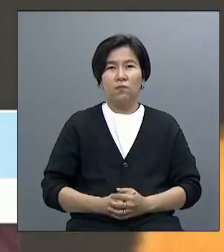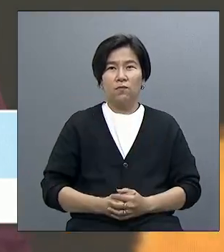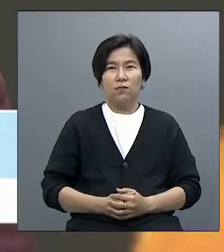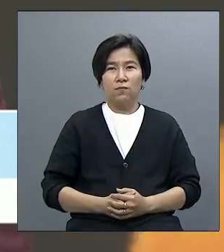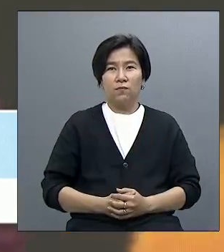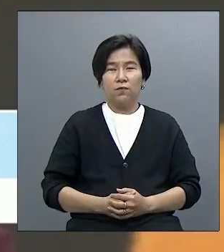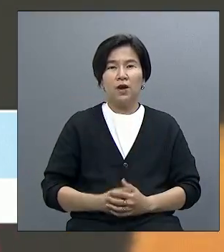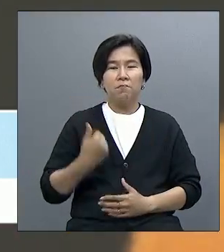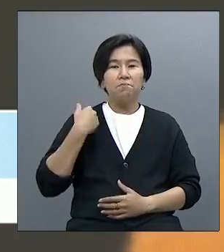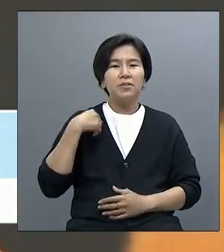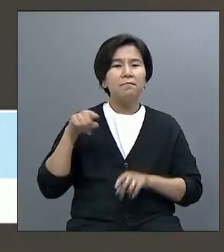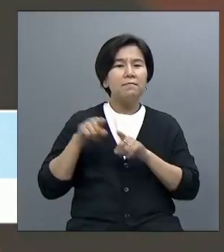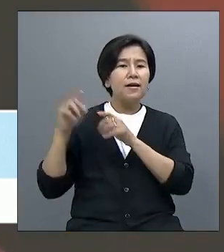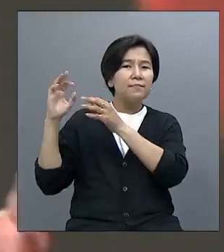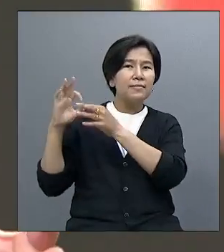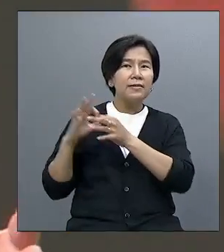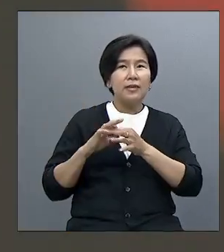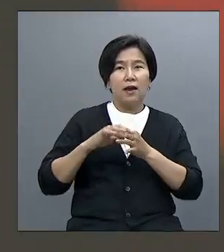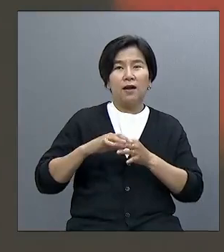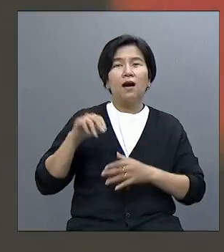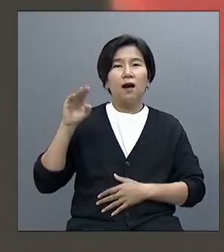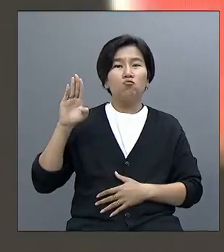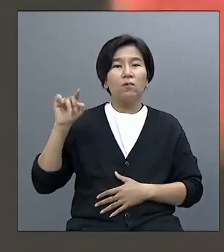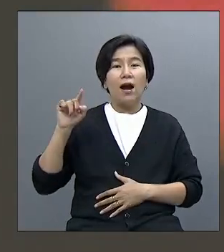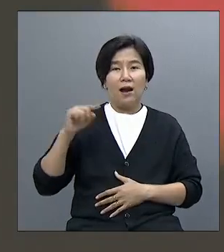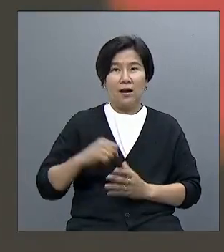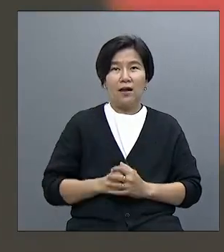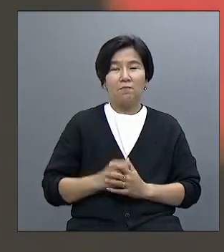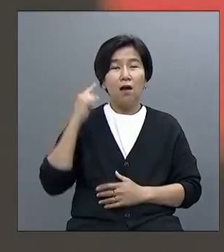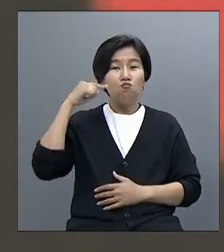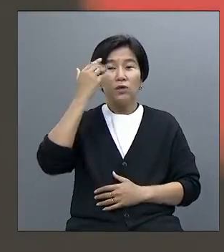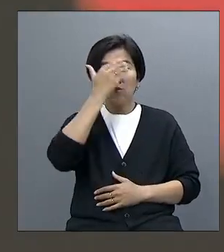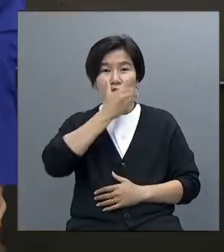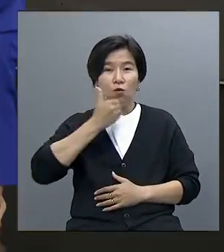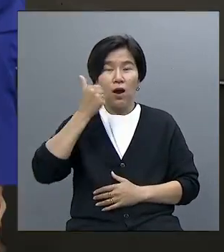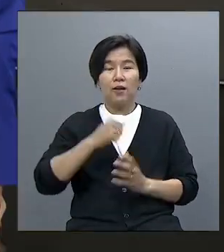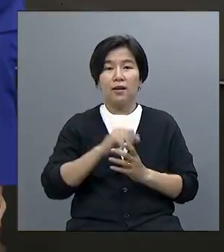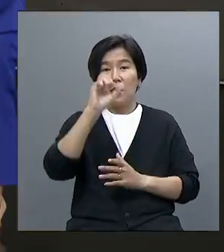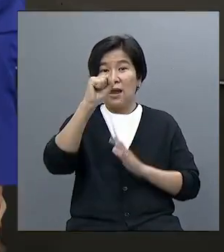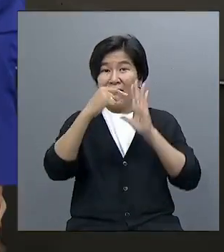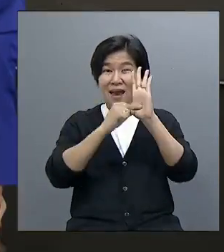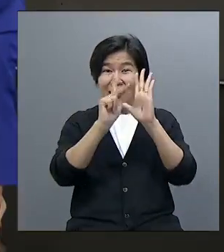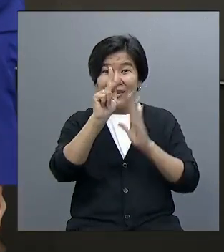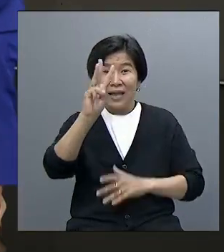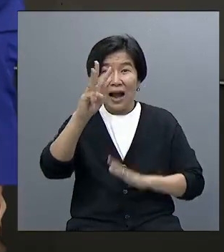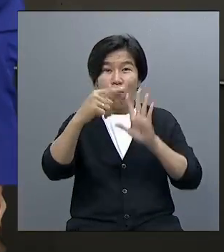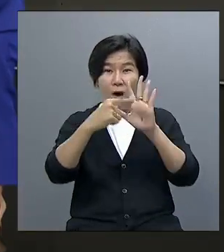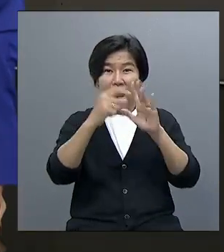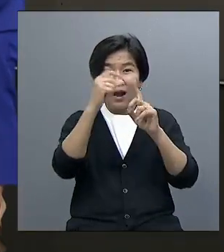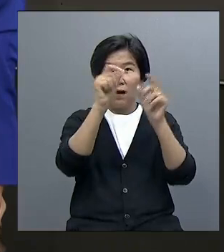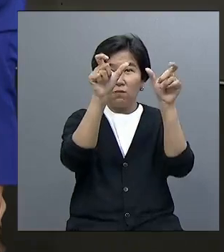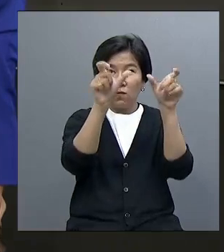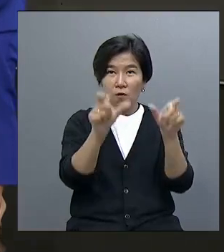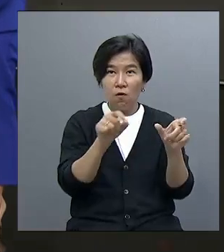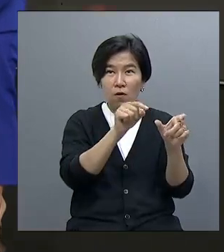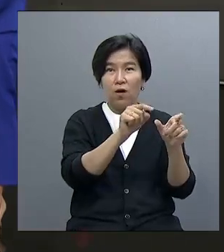บาท่าเรือจ้างนะครับบุษบาก็เป็นตัวนางนะครับ คร ับ ครับซึ่งสักกวาเนี่ยเมื่อกี้เราคุยกันคุณผู้ชมต้องขึ้นต้นด้วยสักกวาแล้วล